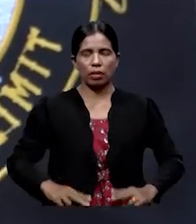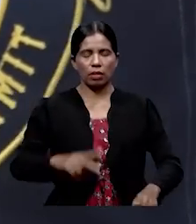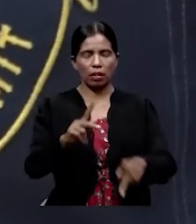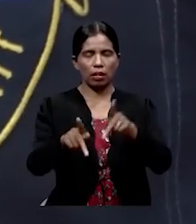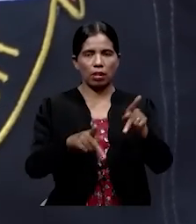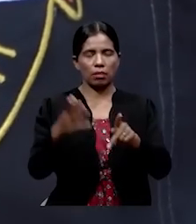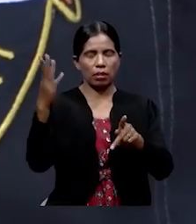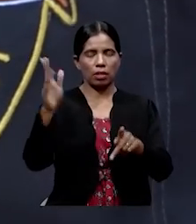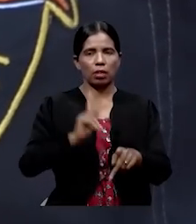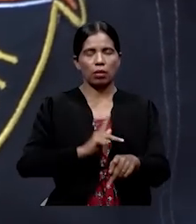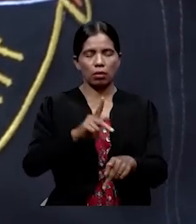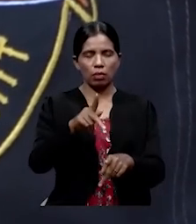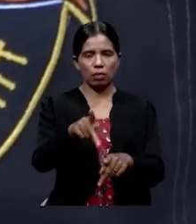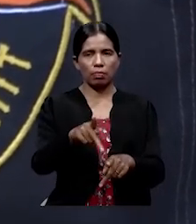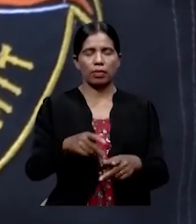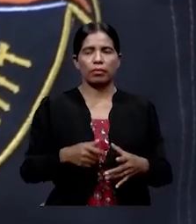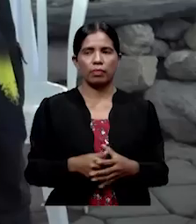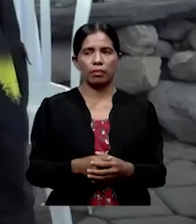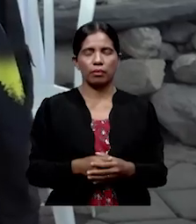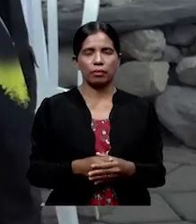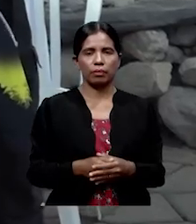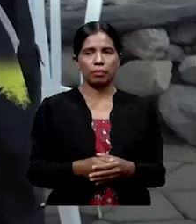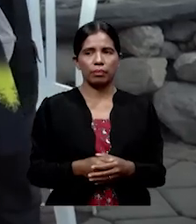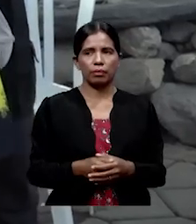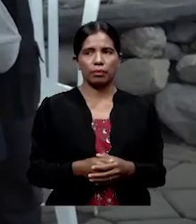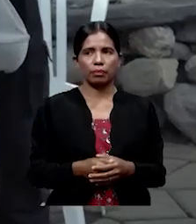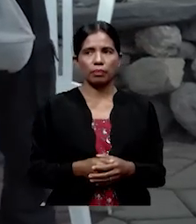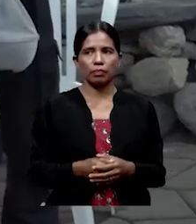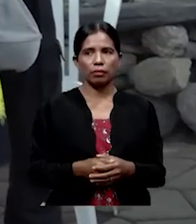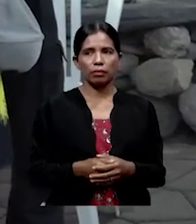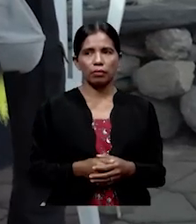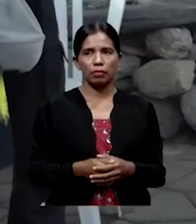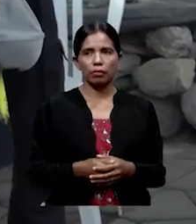bikers Kupang Nusa Tenggara Timur. Jimmy Fernandes, Jovial da Costa, GMN.